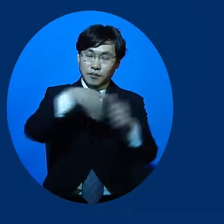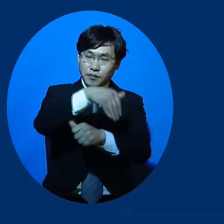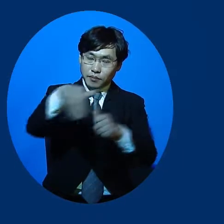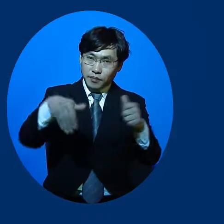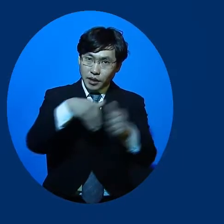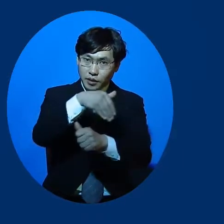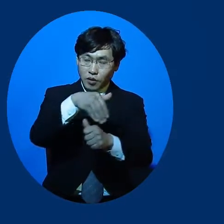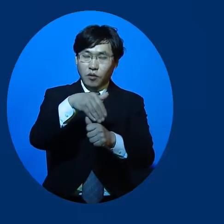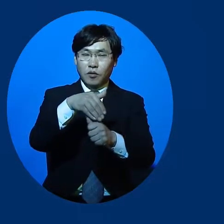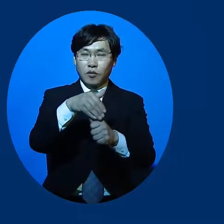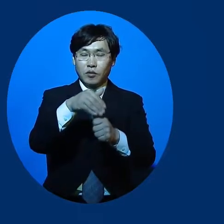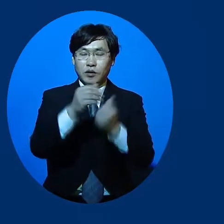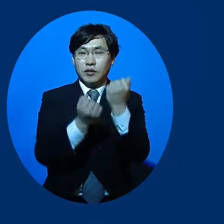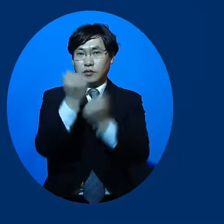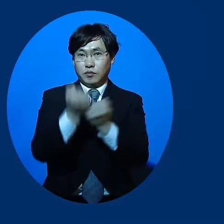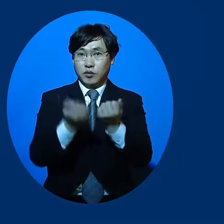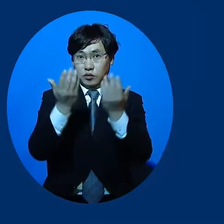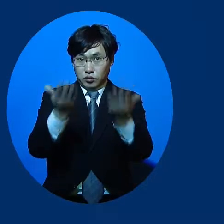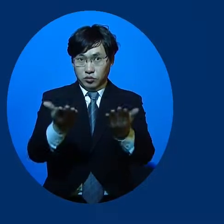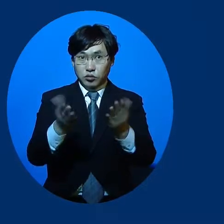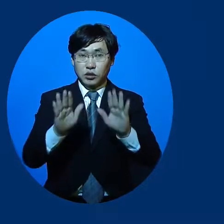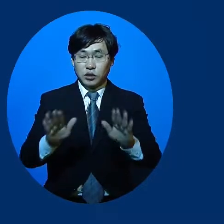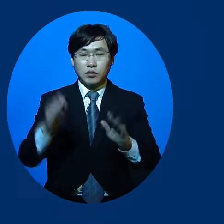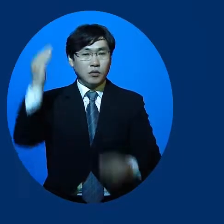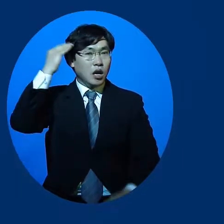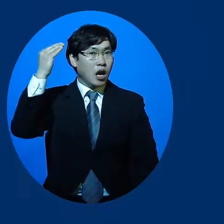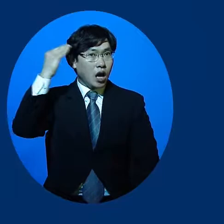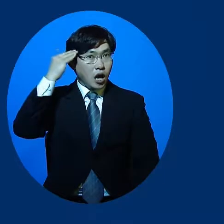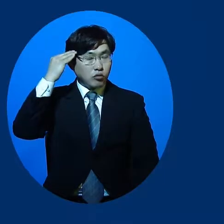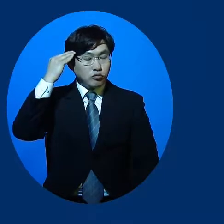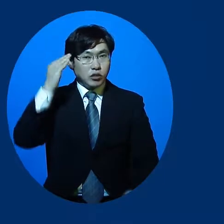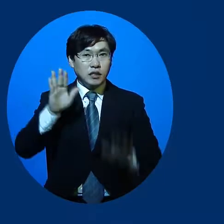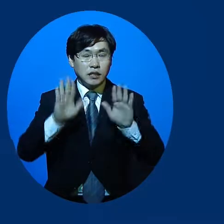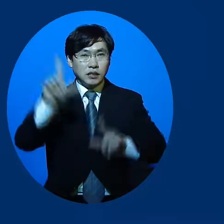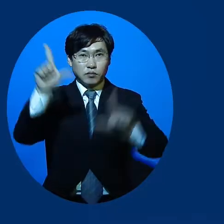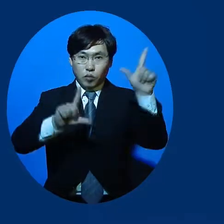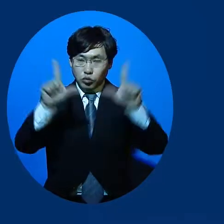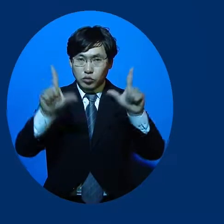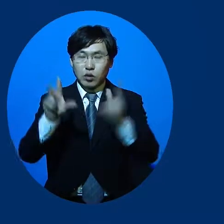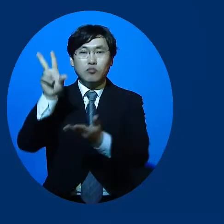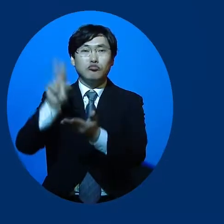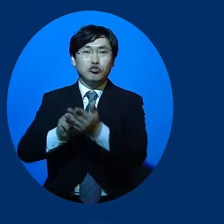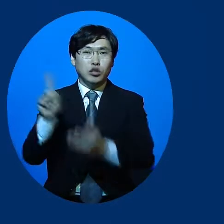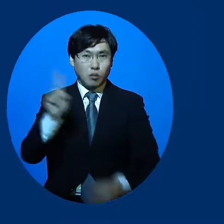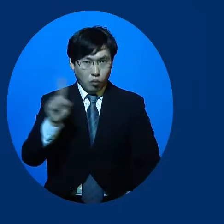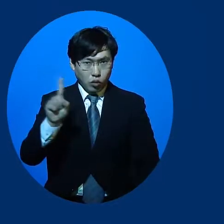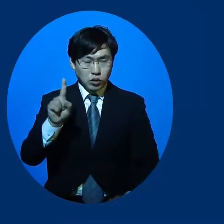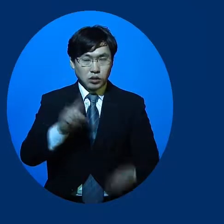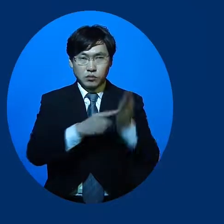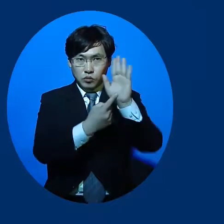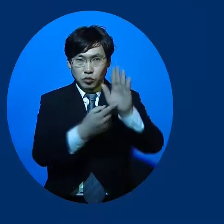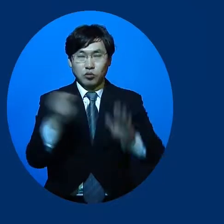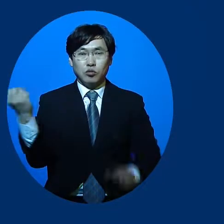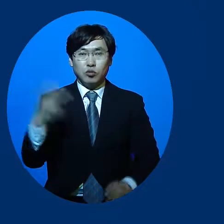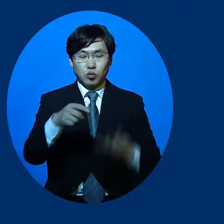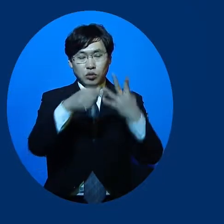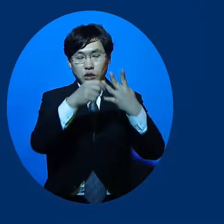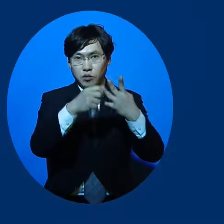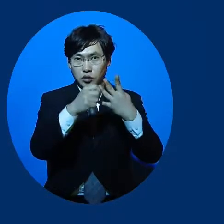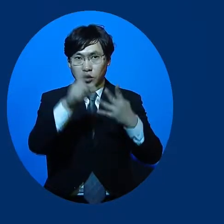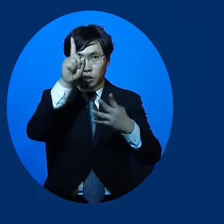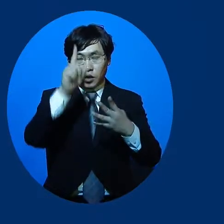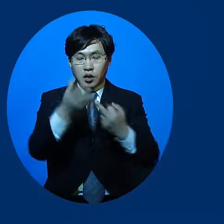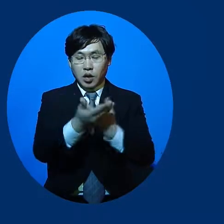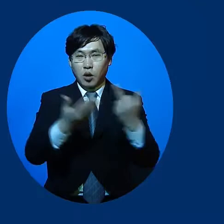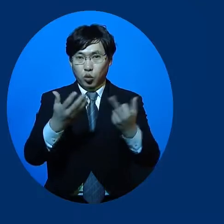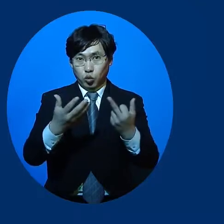말씀드리고 현재 우리나라 장애인 체육의 현황과 문제점을 발표하고 그리고 이에 따른 강원도의 대응